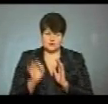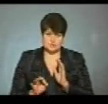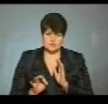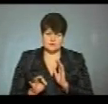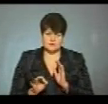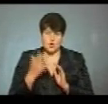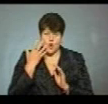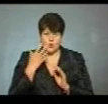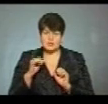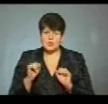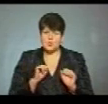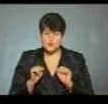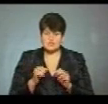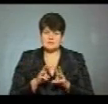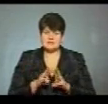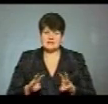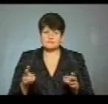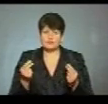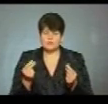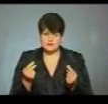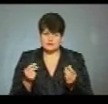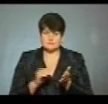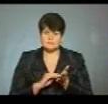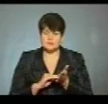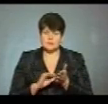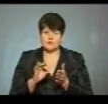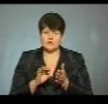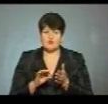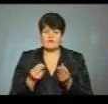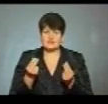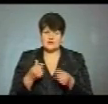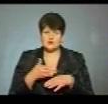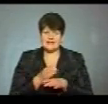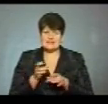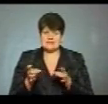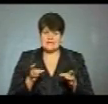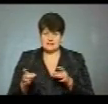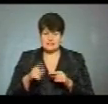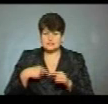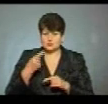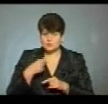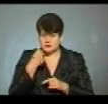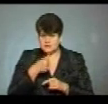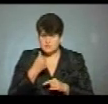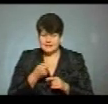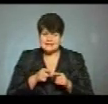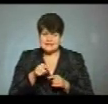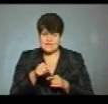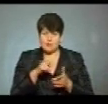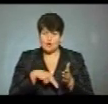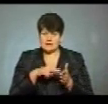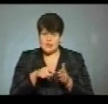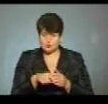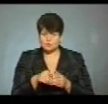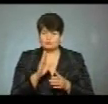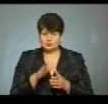Коли уряд і Міністерство фінансів декларує про фінансову децентралізацію, в слідуючому році цей податок